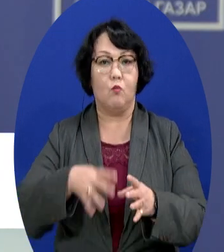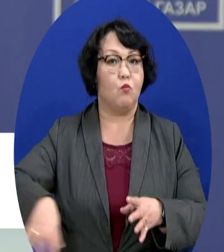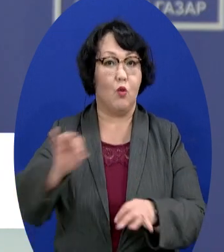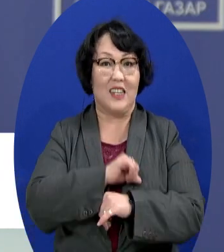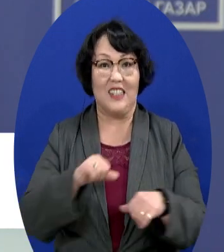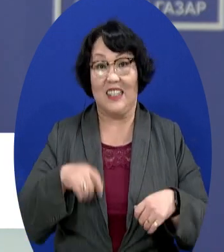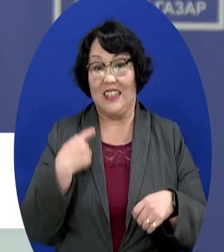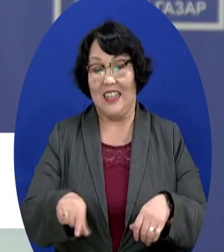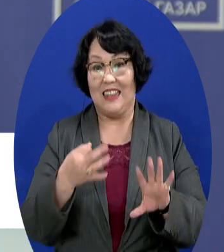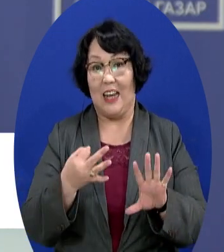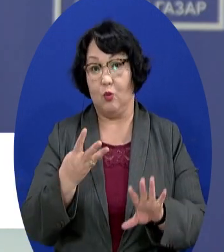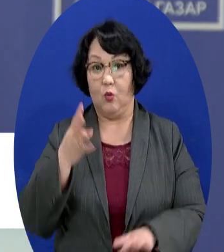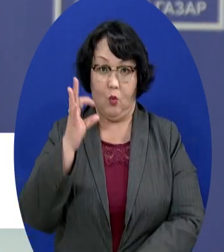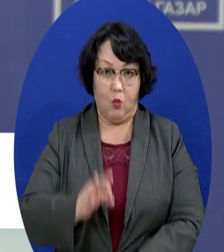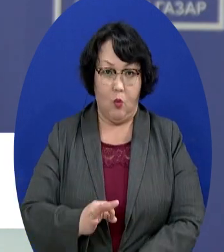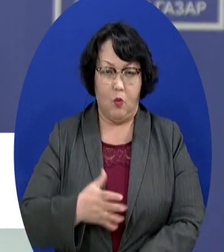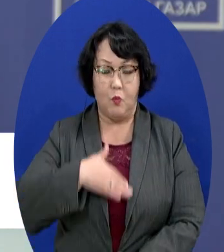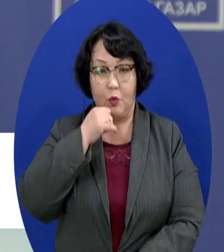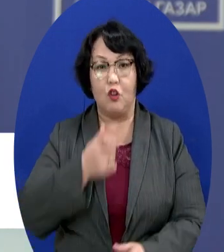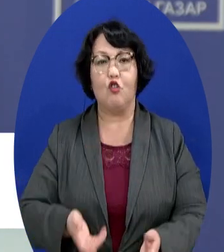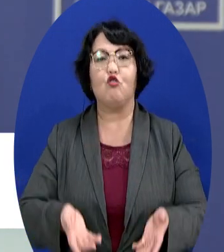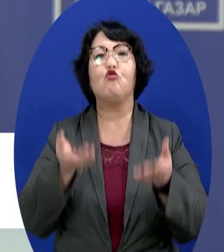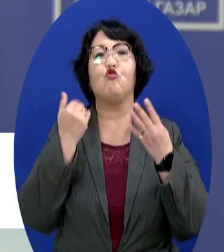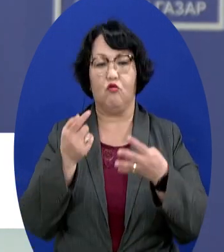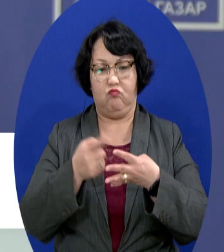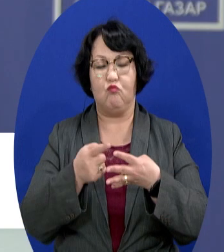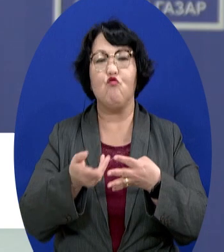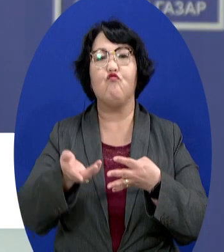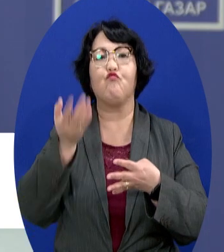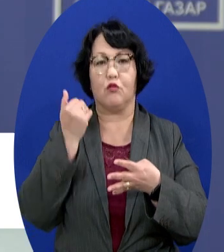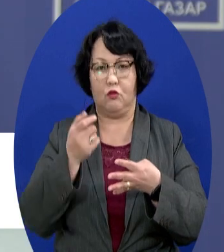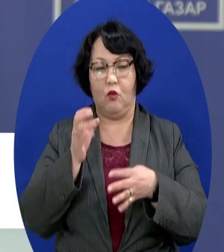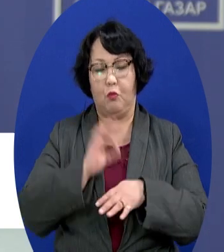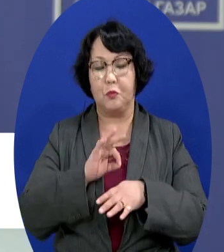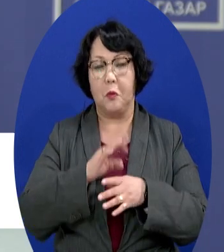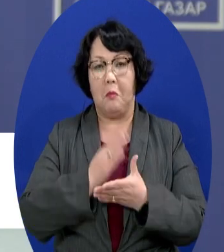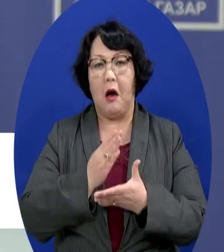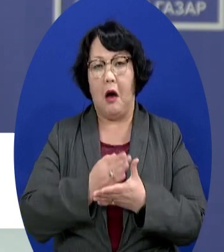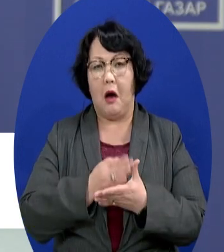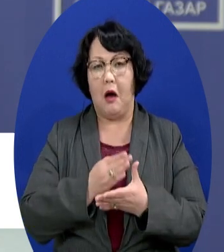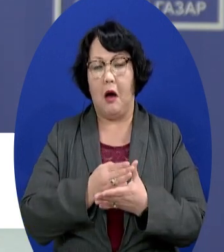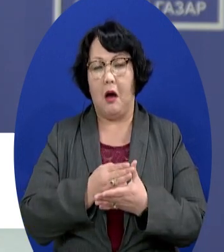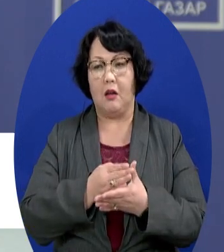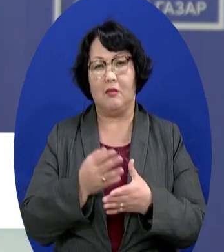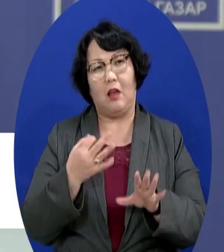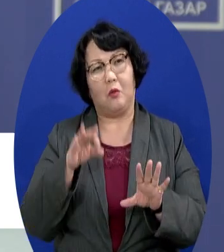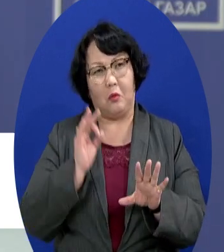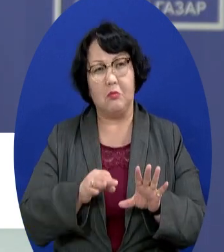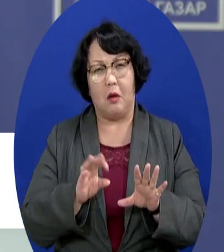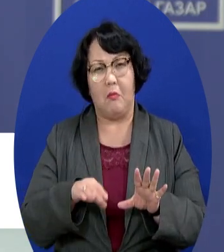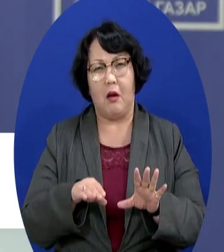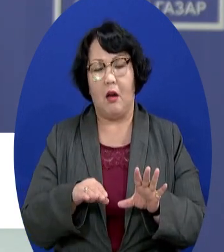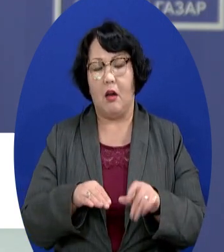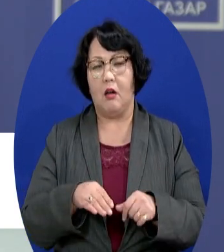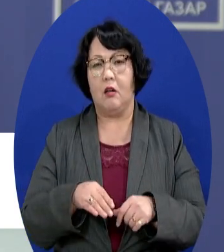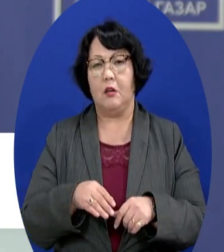маань нэг 84% нь бол хөнгөн хэлбрээр энэ өвчнийг бол тусч байгаа. Тийм учраас хөнгөн хэлбрээр тусч байгаа иргэдийг